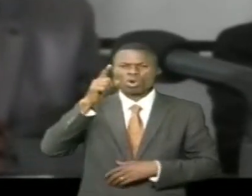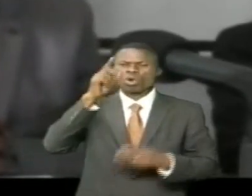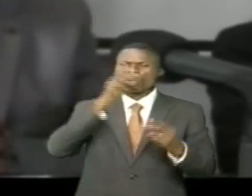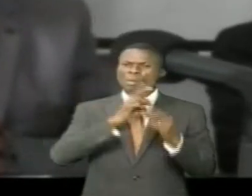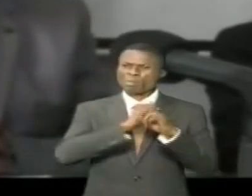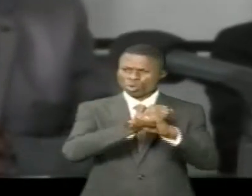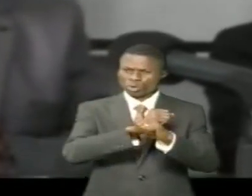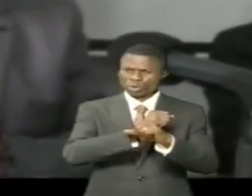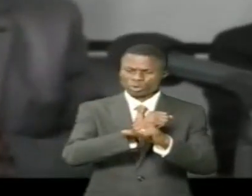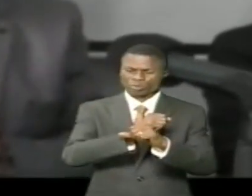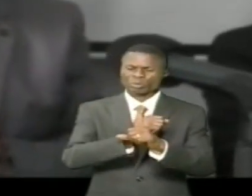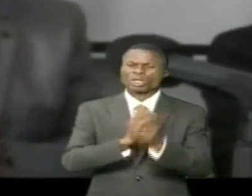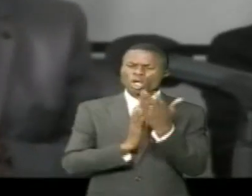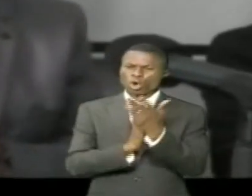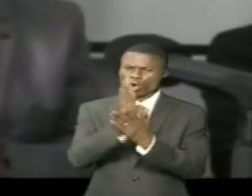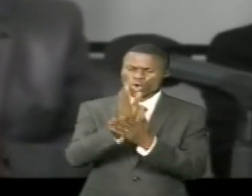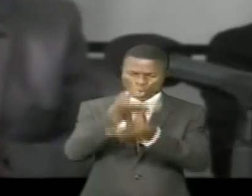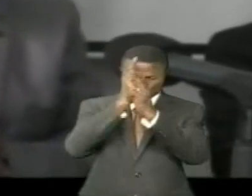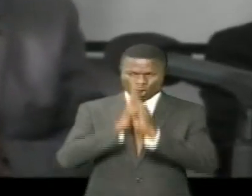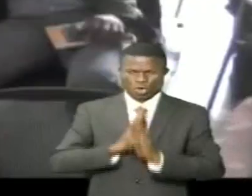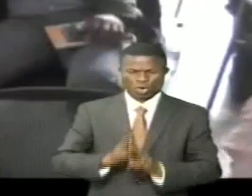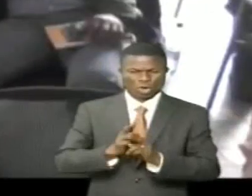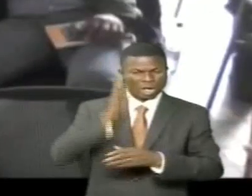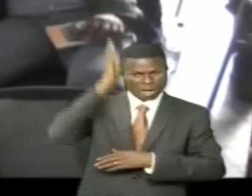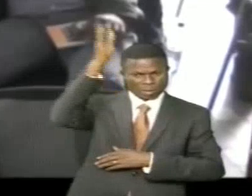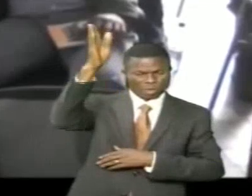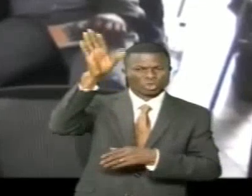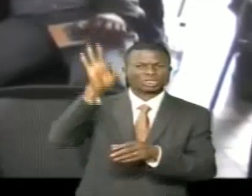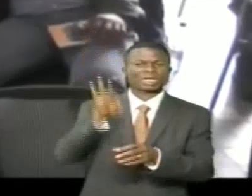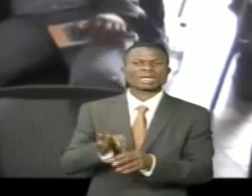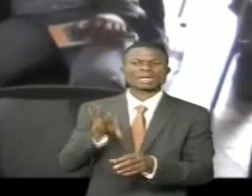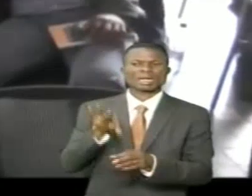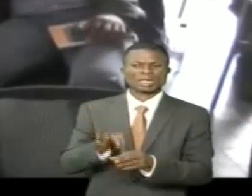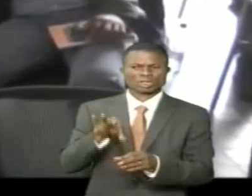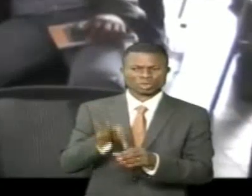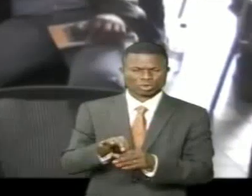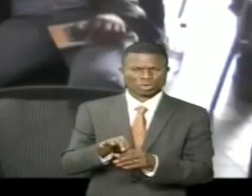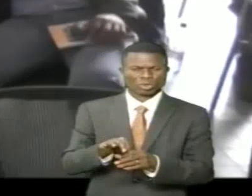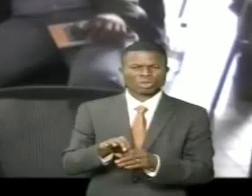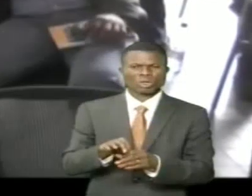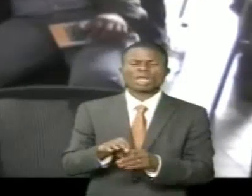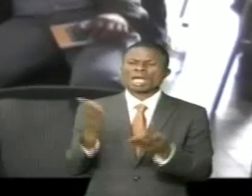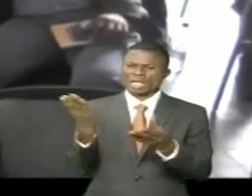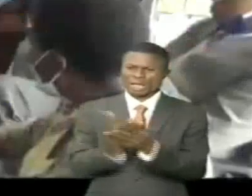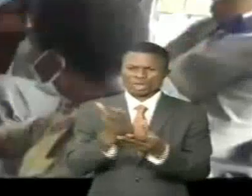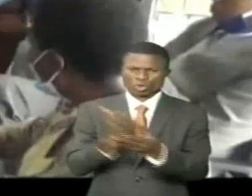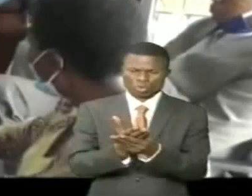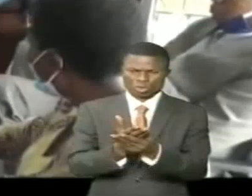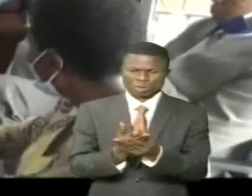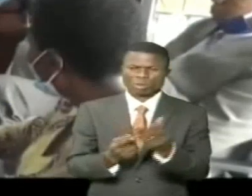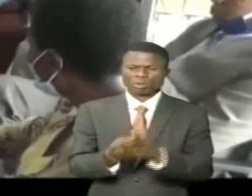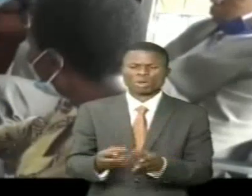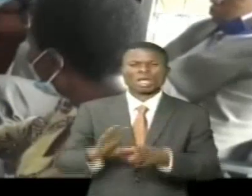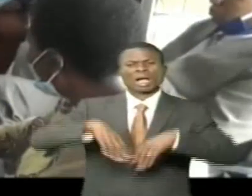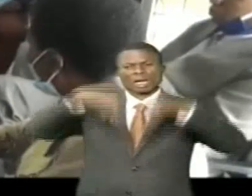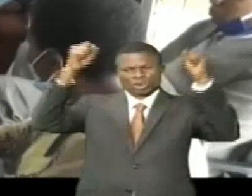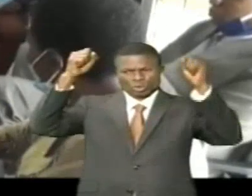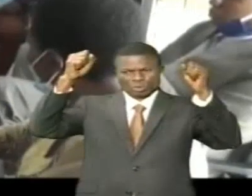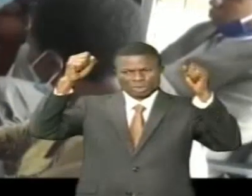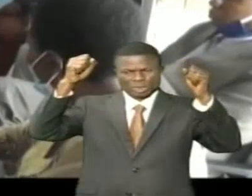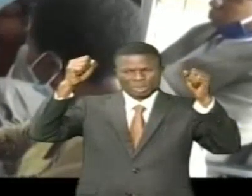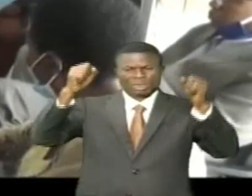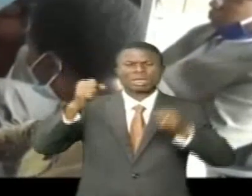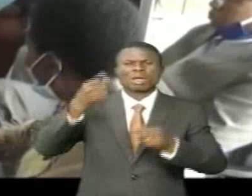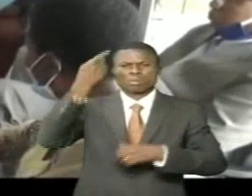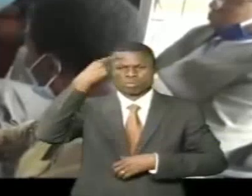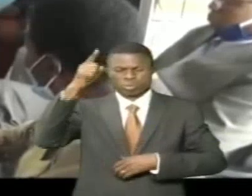la crédibilité du prochain cycle électoral. Une feuille de route a été adoptée,